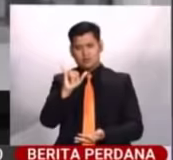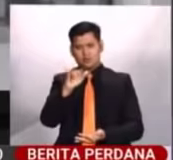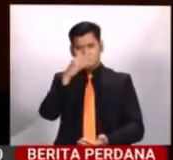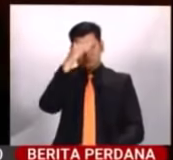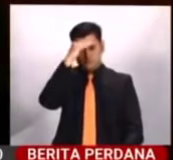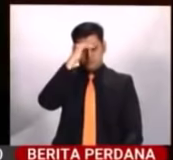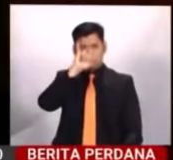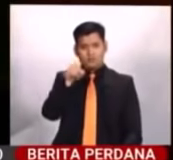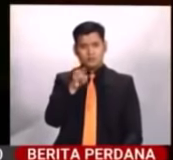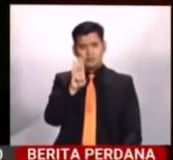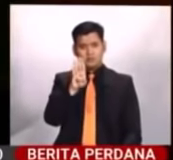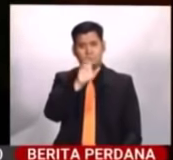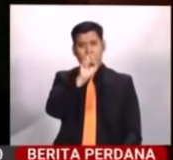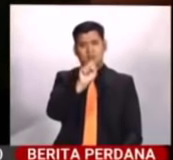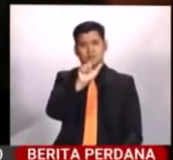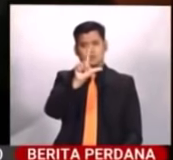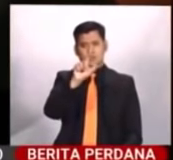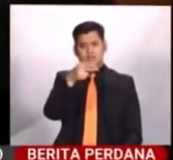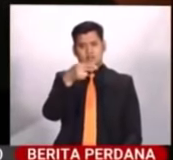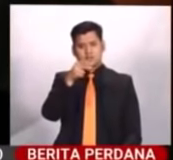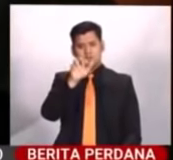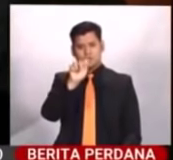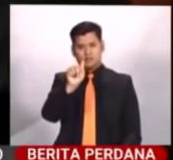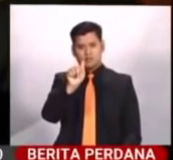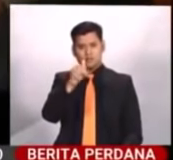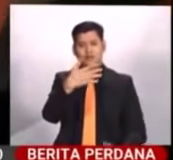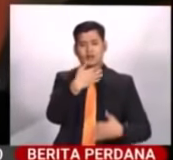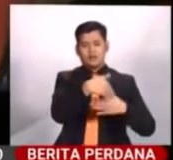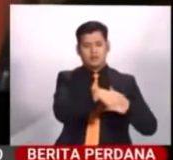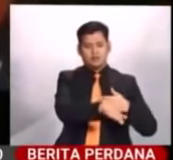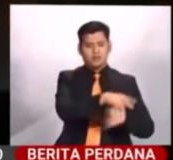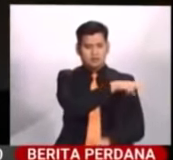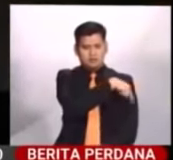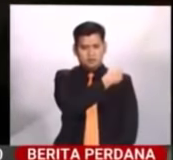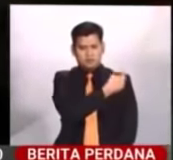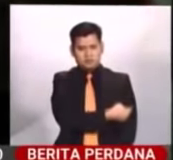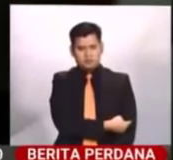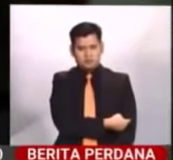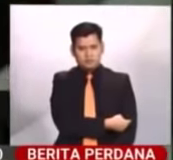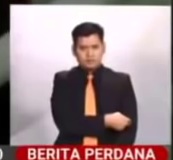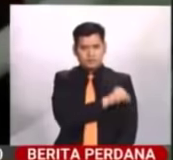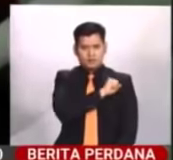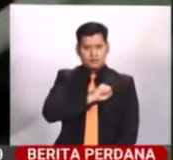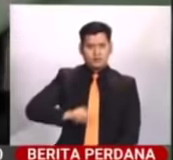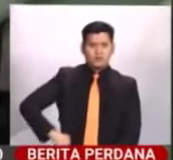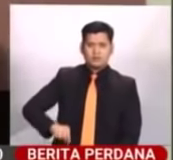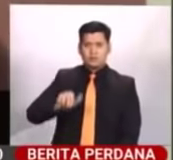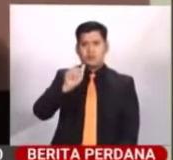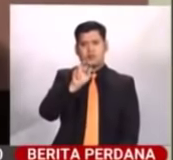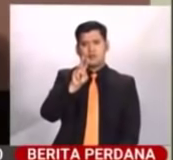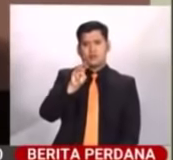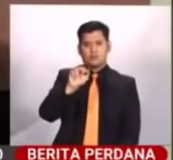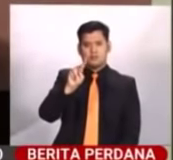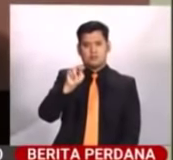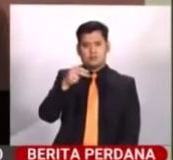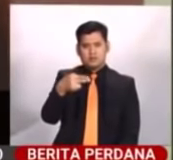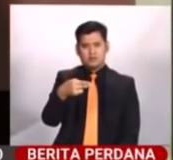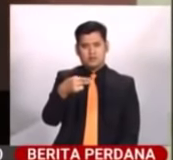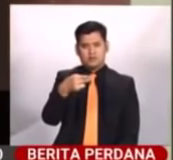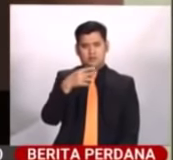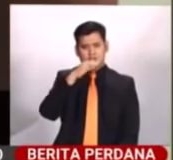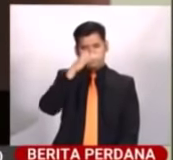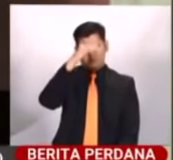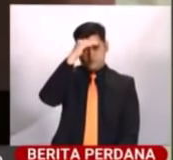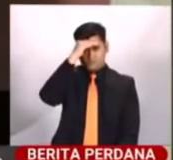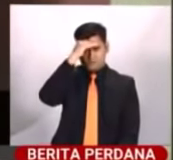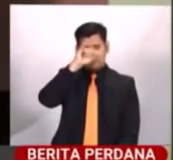Sulaiman berkata Zaliha, 65 tahun, mula dimasukkan ke Hospital Sultanah Aminah, Johor Baru, Johor pada 29 Disember